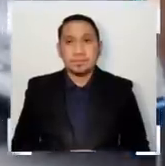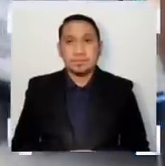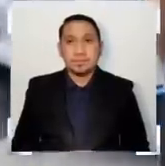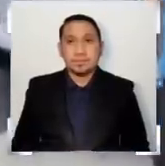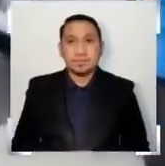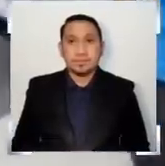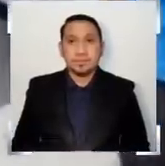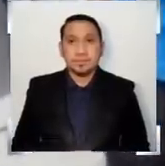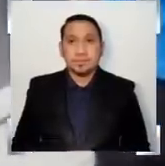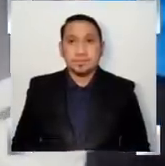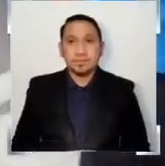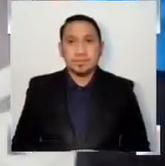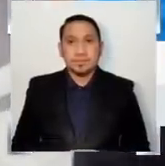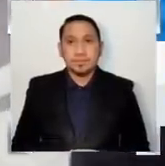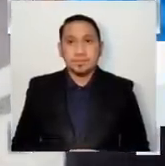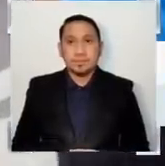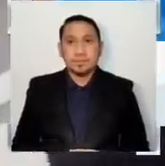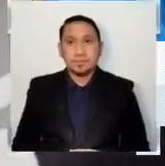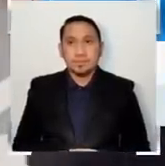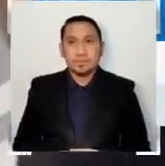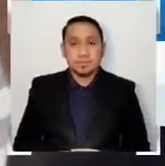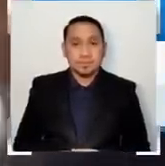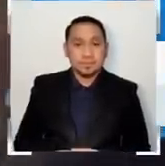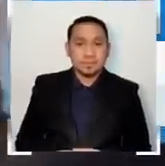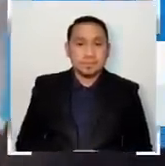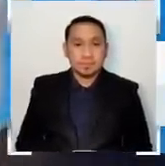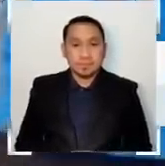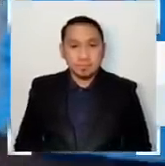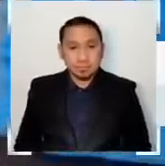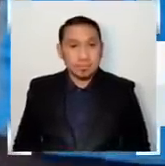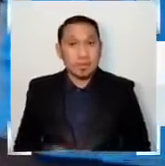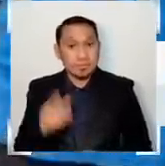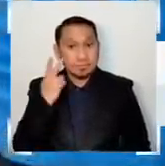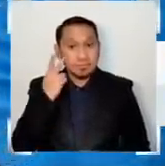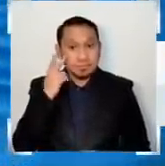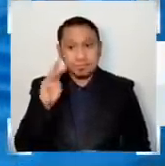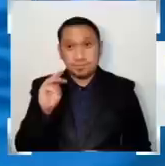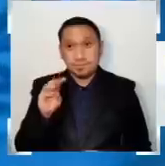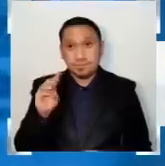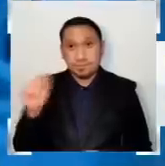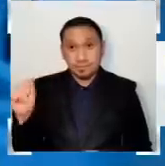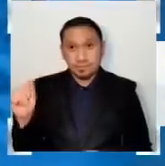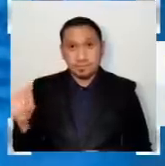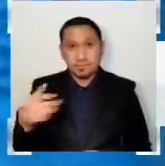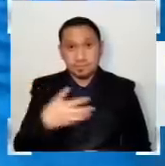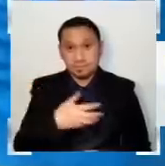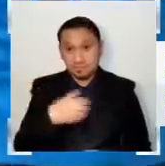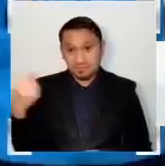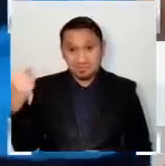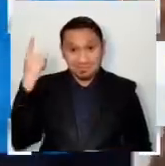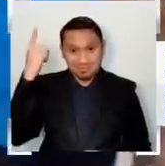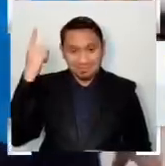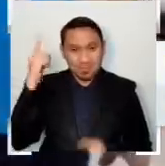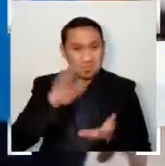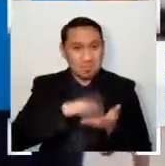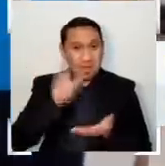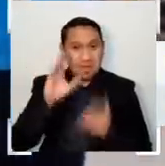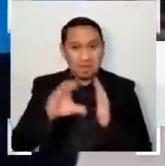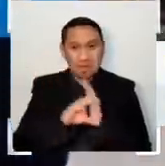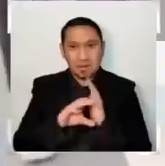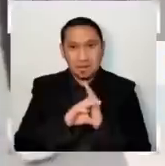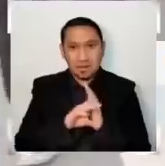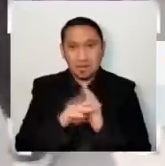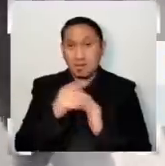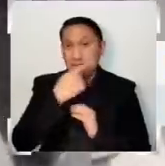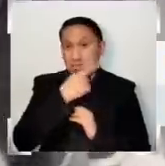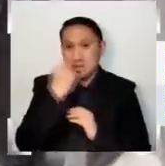Magkano halaga yan? Ingat na ingat ang mga kawanin ng MMDA habang hinahatak ang sports car na ito para i-impound. Hindi kasi ito